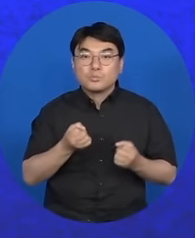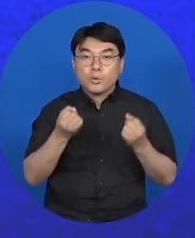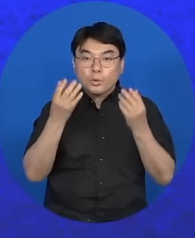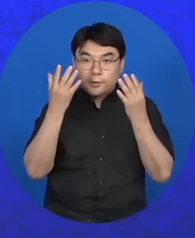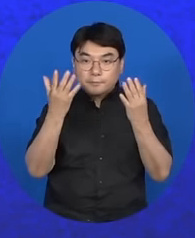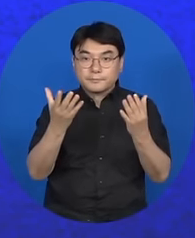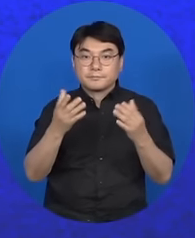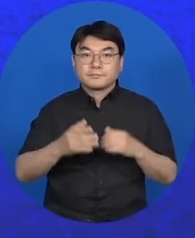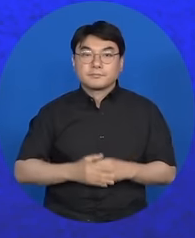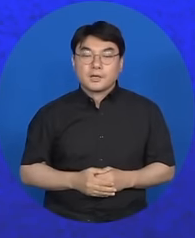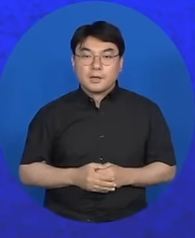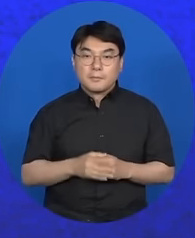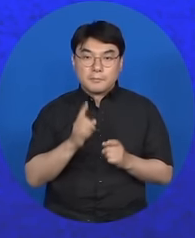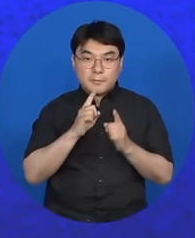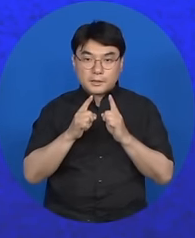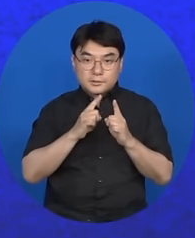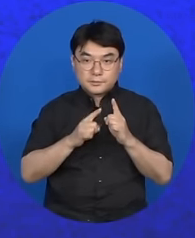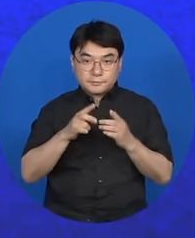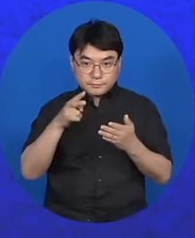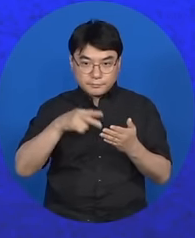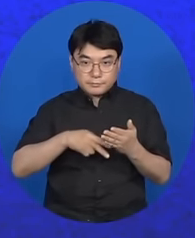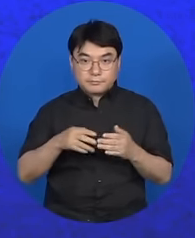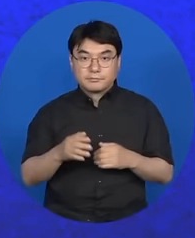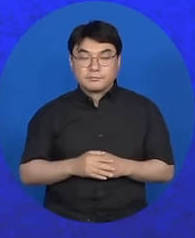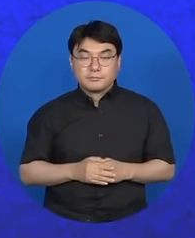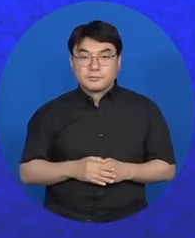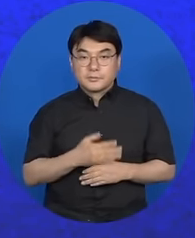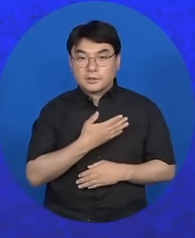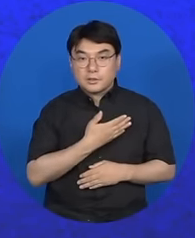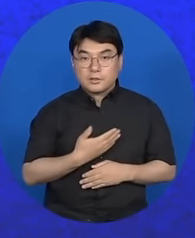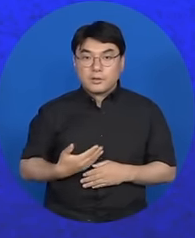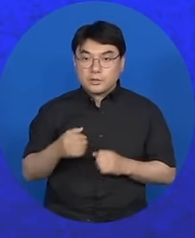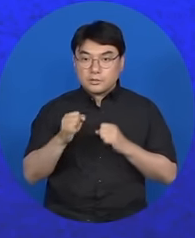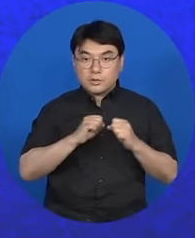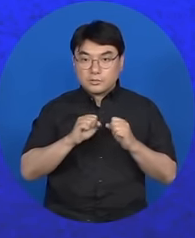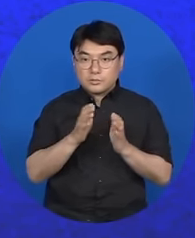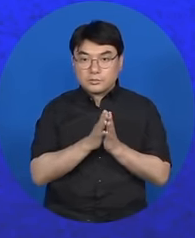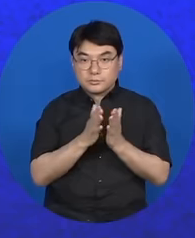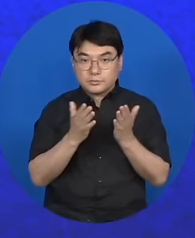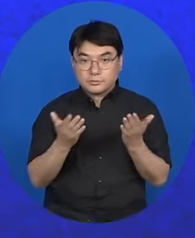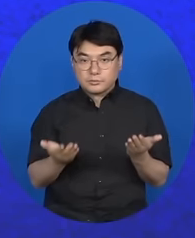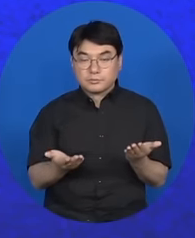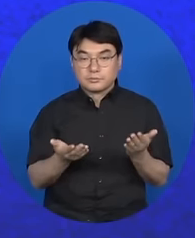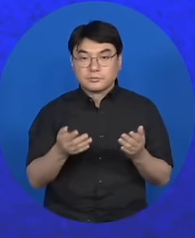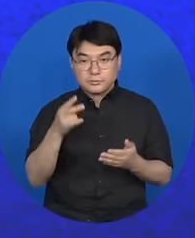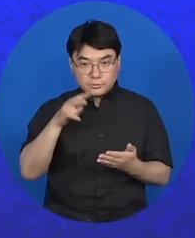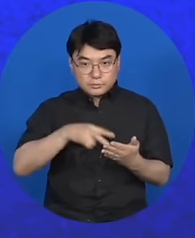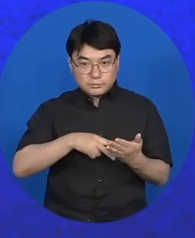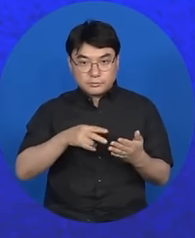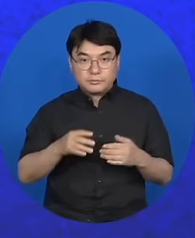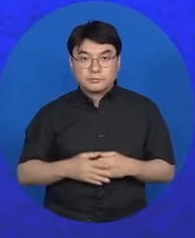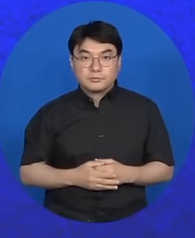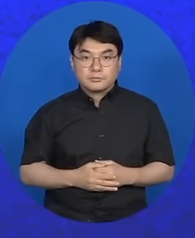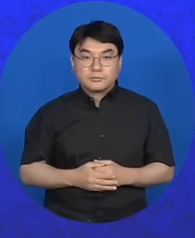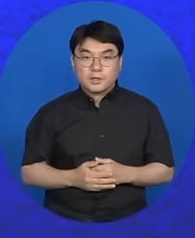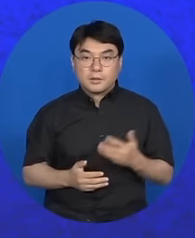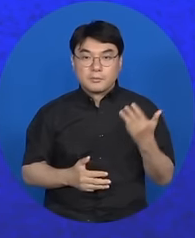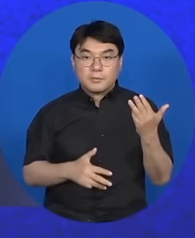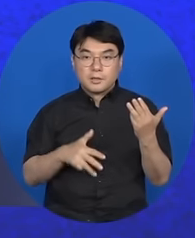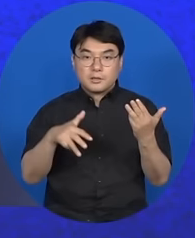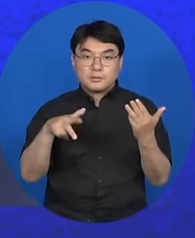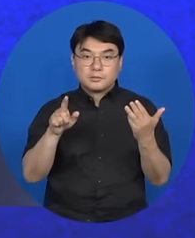오늘 우리 말씀 보도록 하겠습니다. 계속해서 우리 사도행전 말씀을 우리가 보고 있는데 우리 사도행전